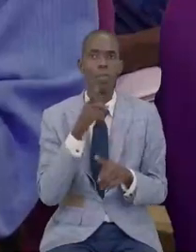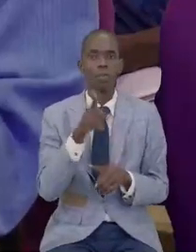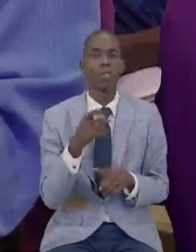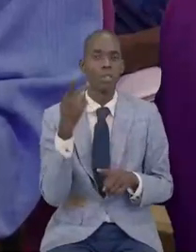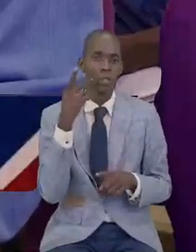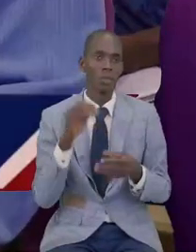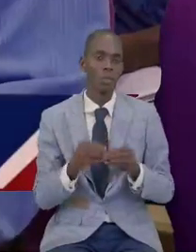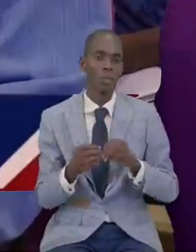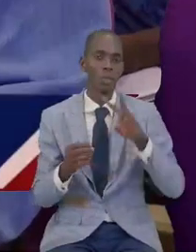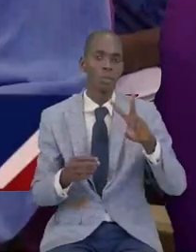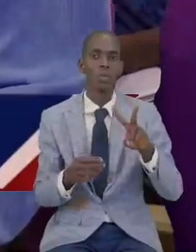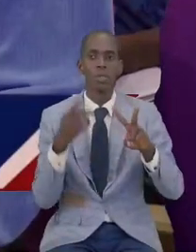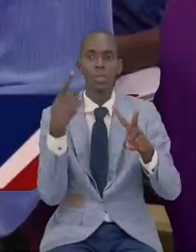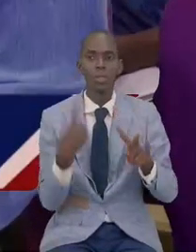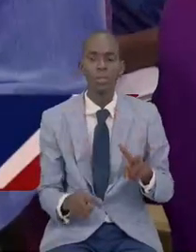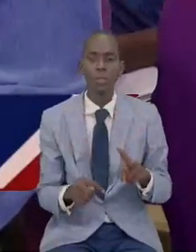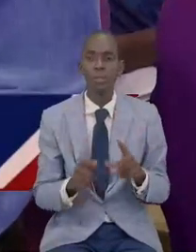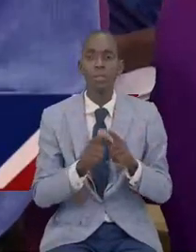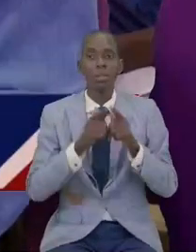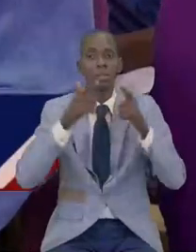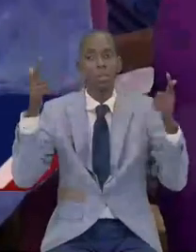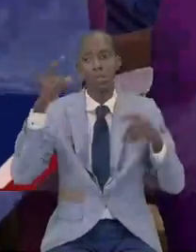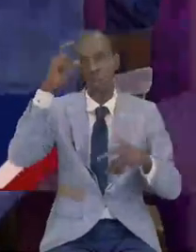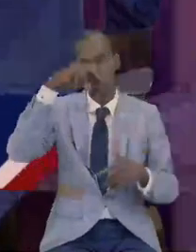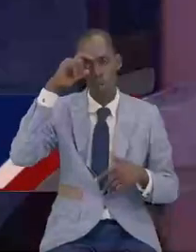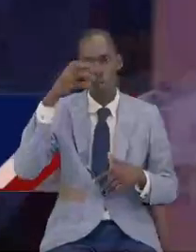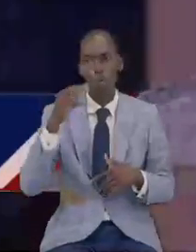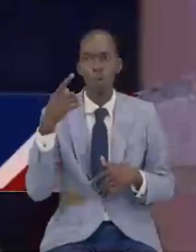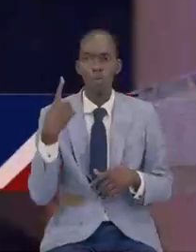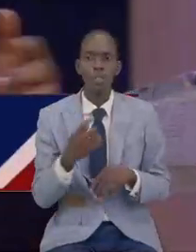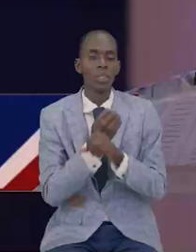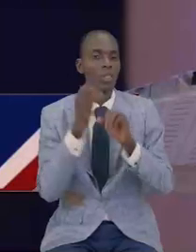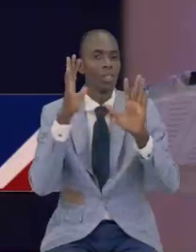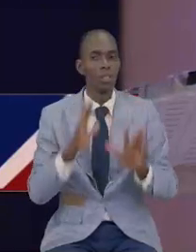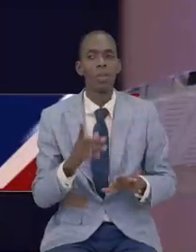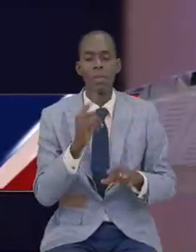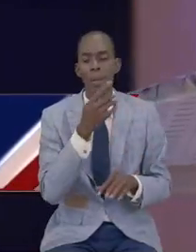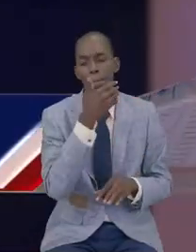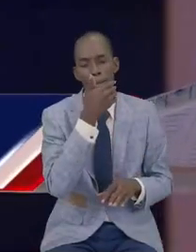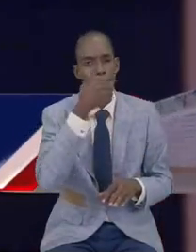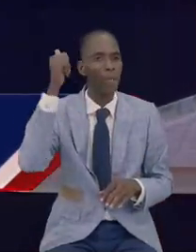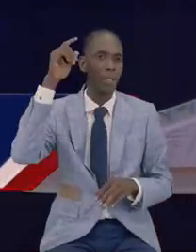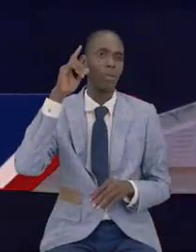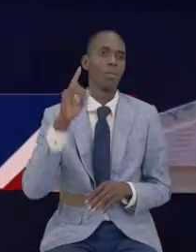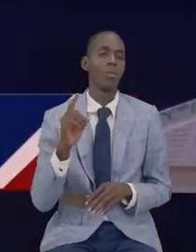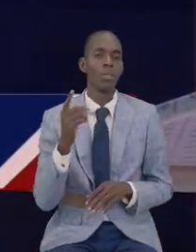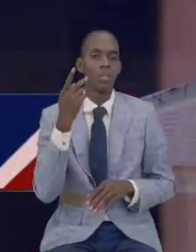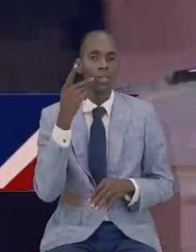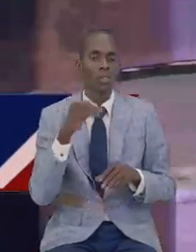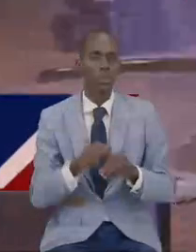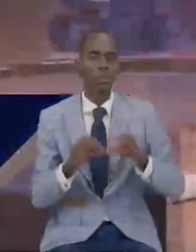la sagesse impeccable du Sauveur, le meilleur. Nous allons au Colossiens 2.